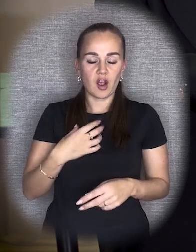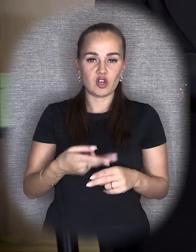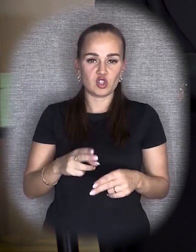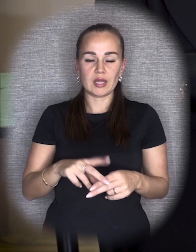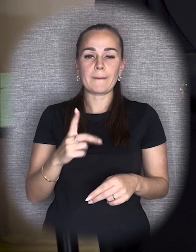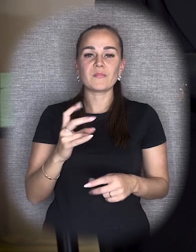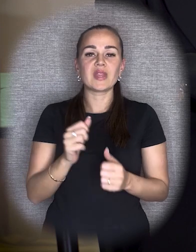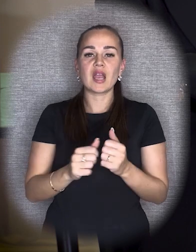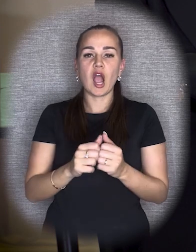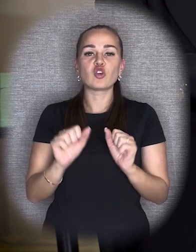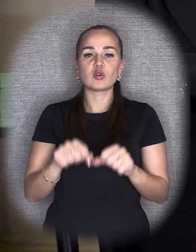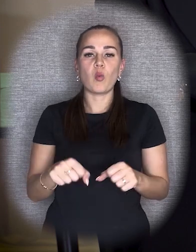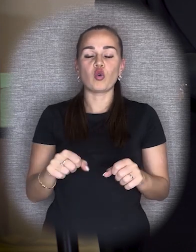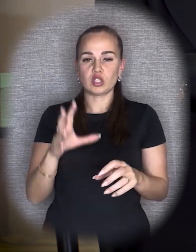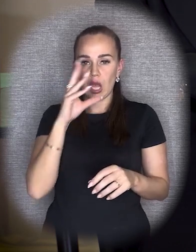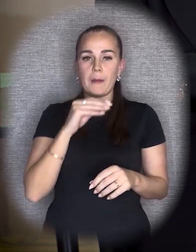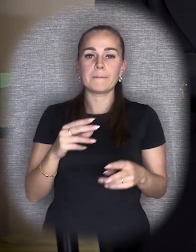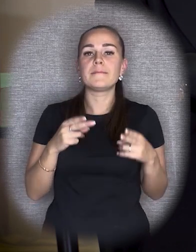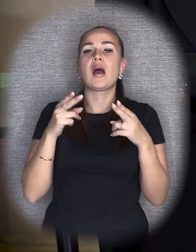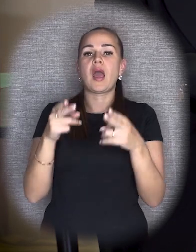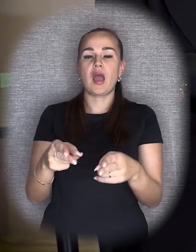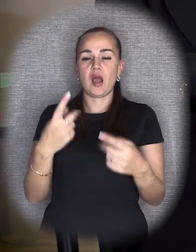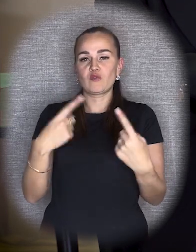может позволить себе поехать в какой-то